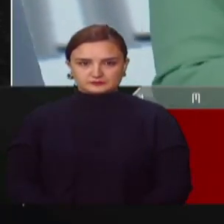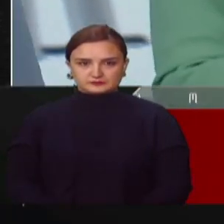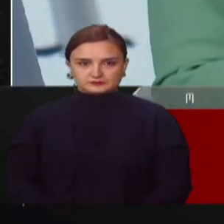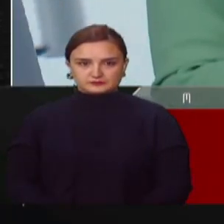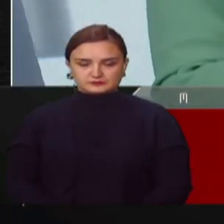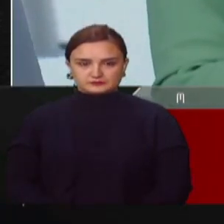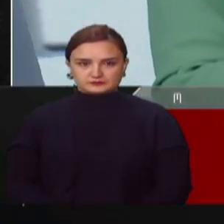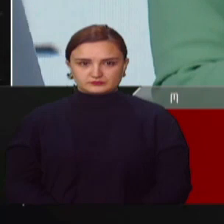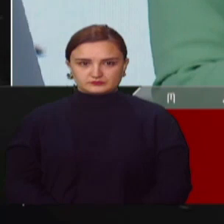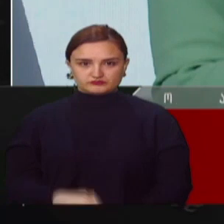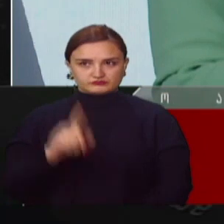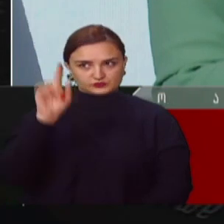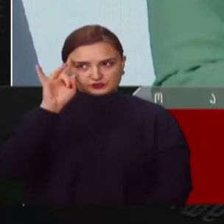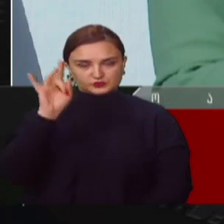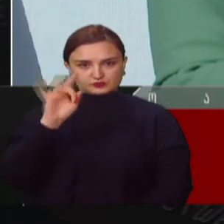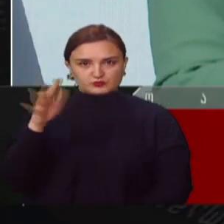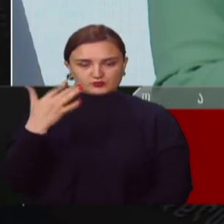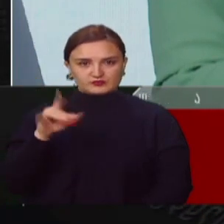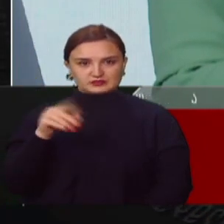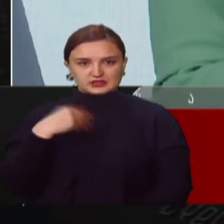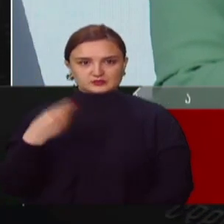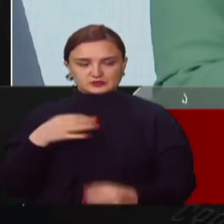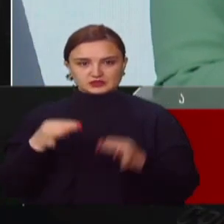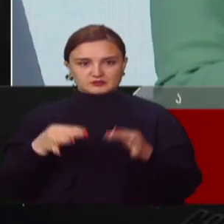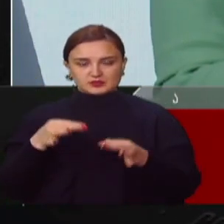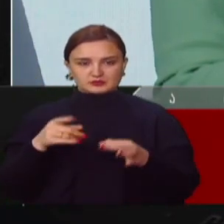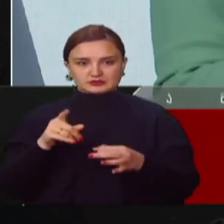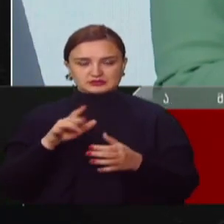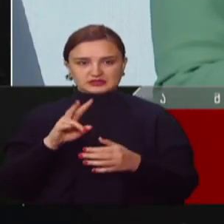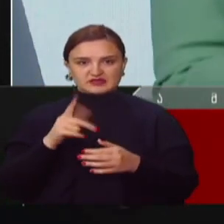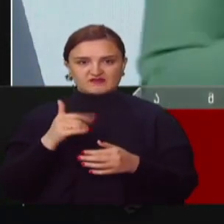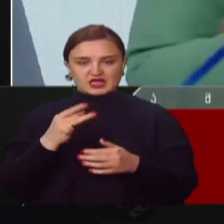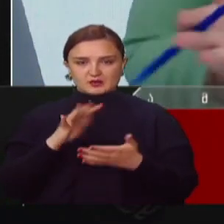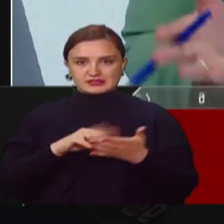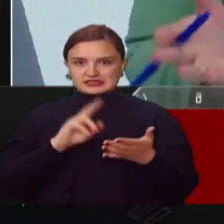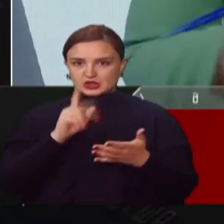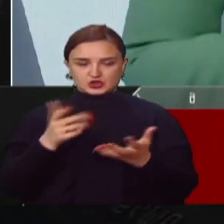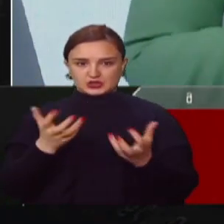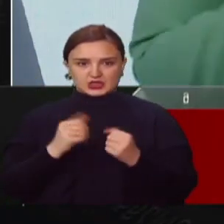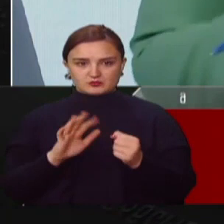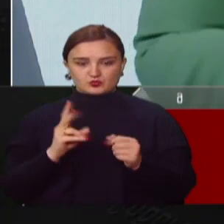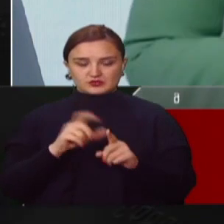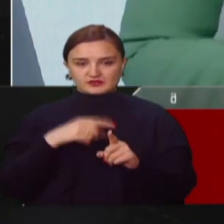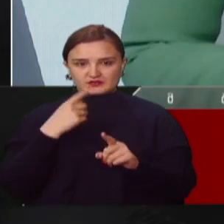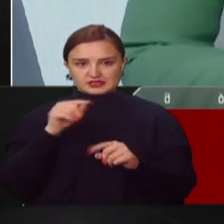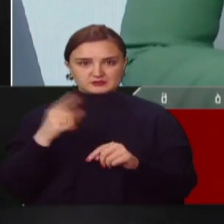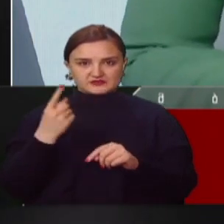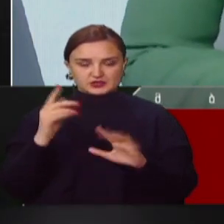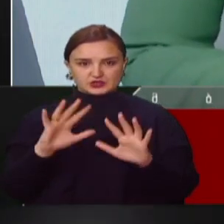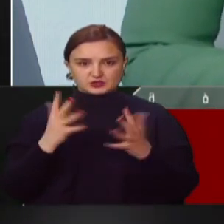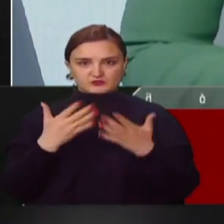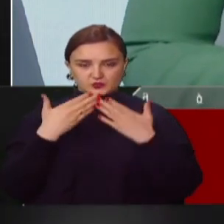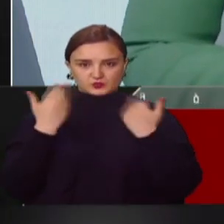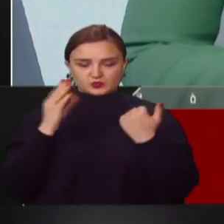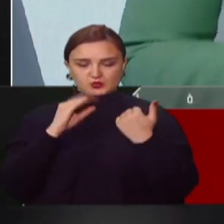გადავალოთ. ცნობილი გახდა, რომ სტრასბურგის სასამართლომ წარმოებაში არ მიიღო ნიკა გვარამეს არჩეული. ასე ვთქვათ, აქვე უნდა ვთქვათ ისიც, რომ ეს არ არის პირველი შემთხვევა,